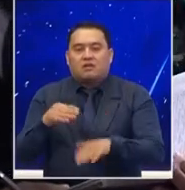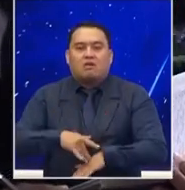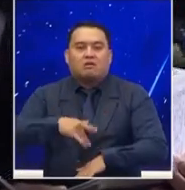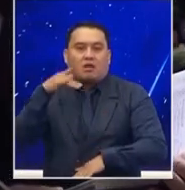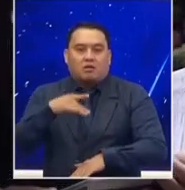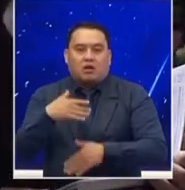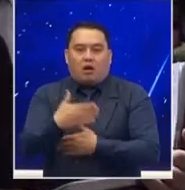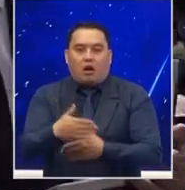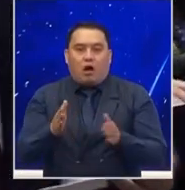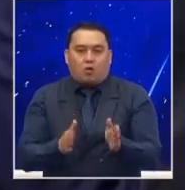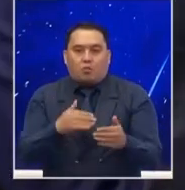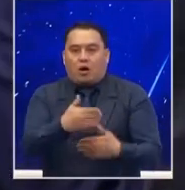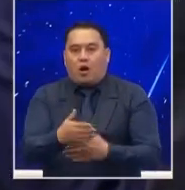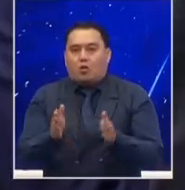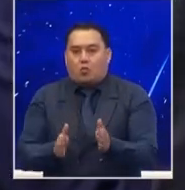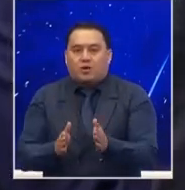сплошные коробки вот так будут